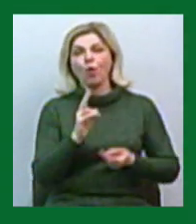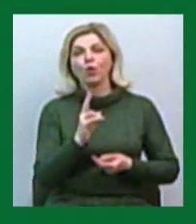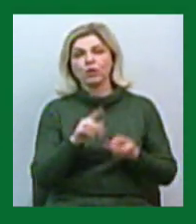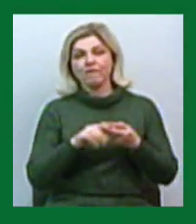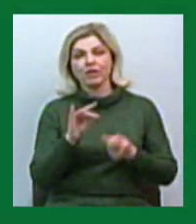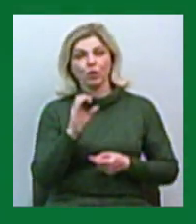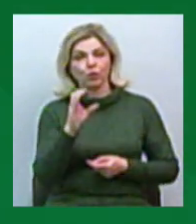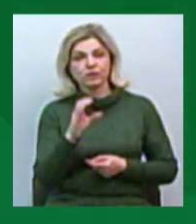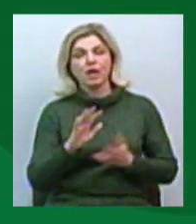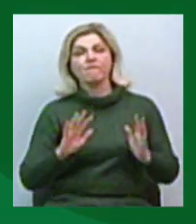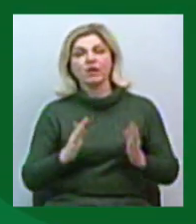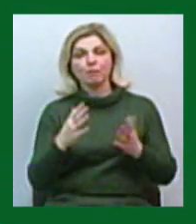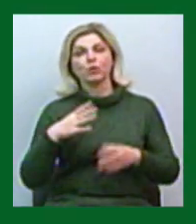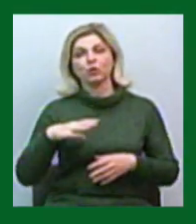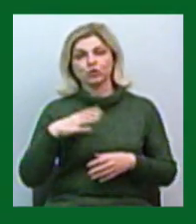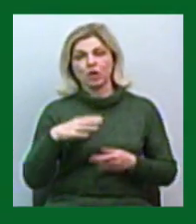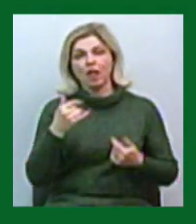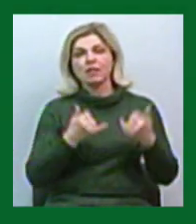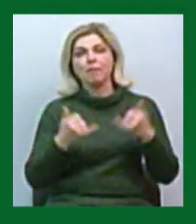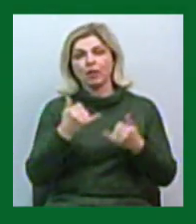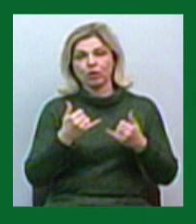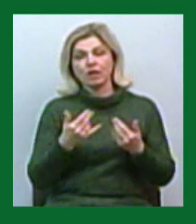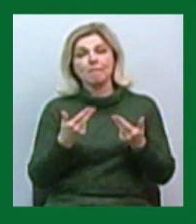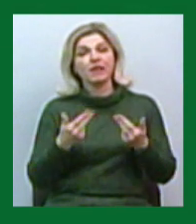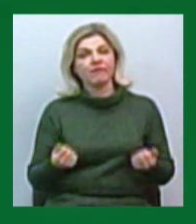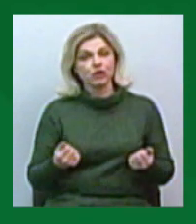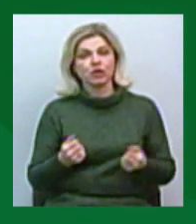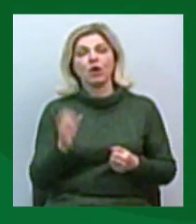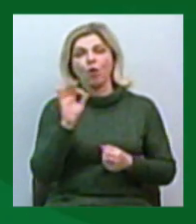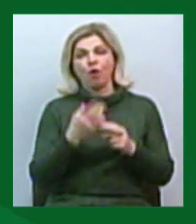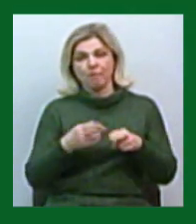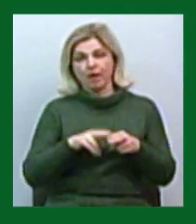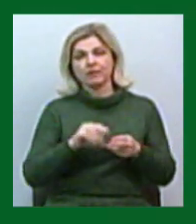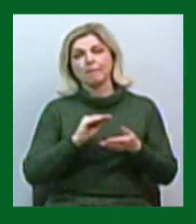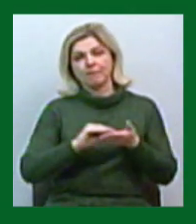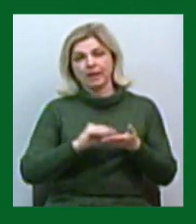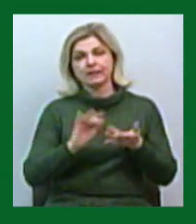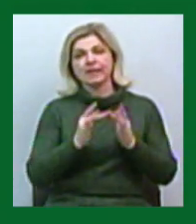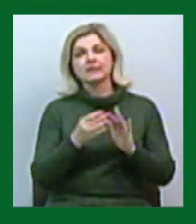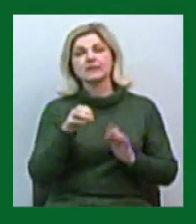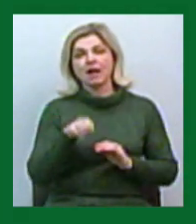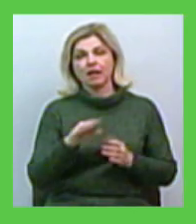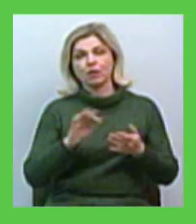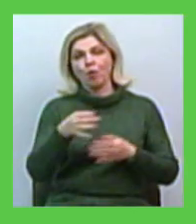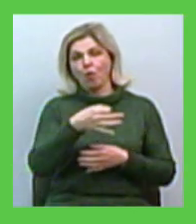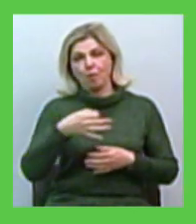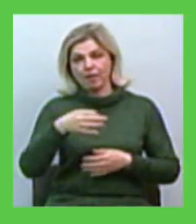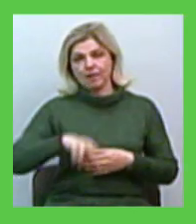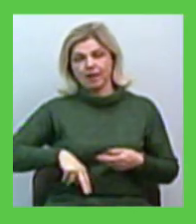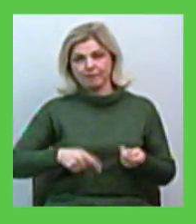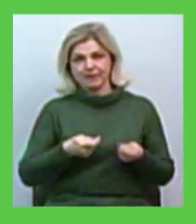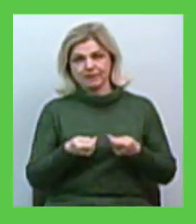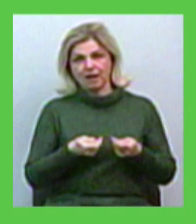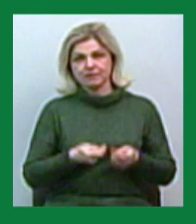коронавірусом, випадки яких очікують лабораторного підтвердження. Про це йдеться на сайті облдержадміністрації.